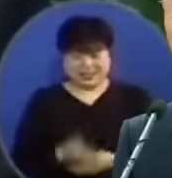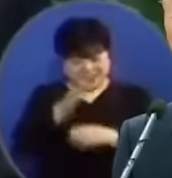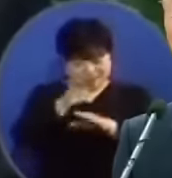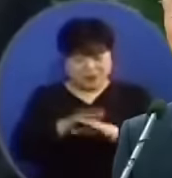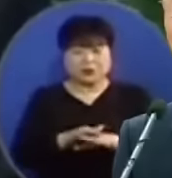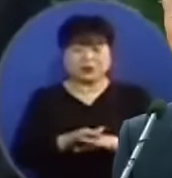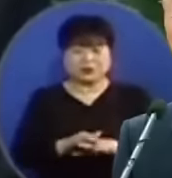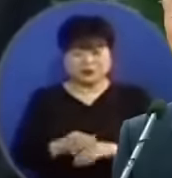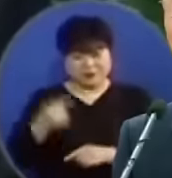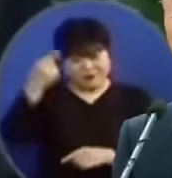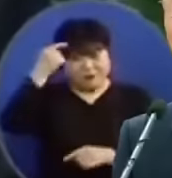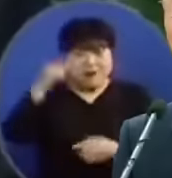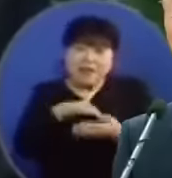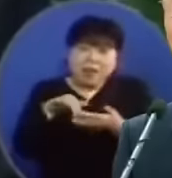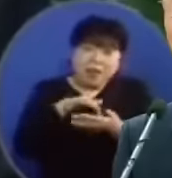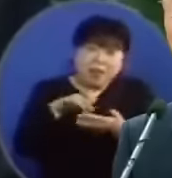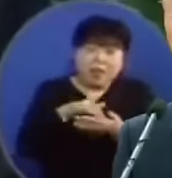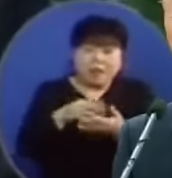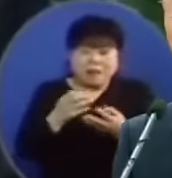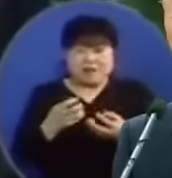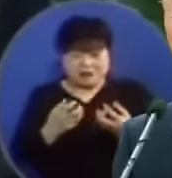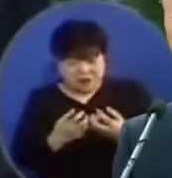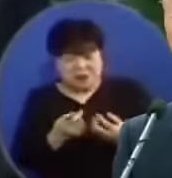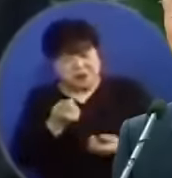성도들 머리 수만 헤아렸는데